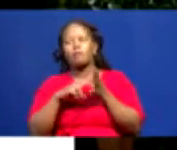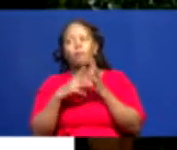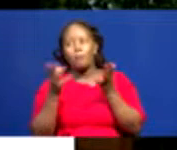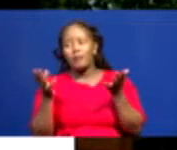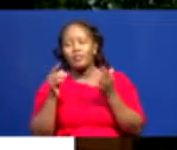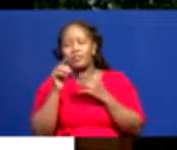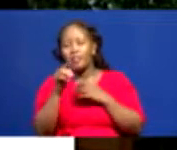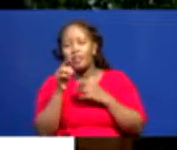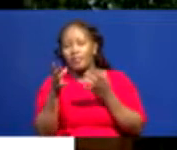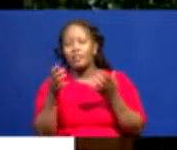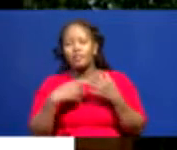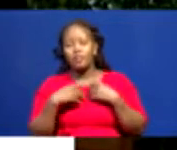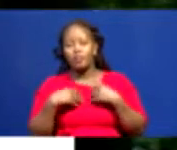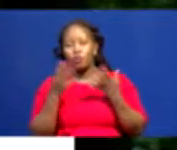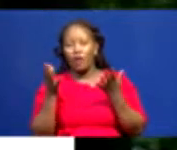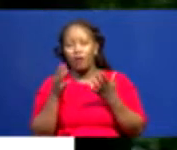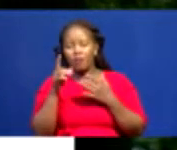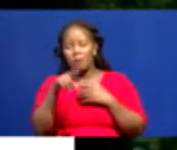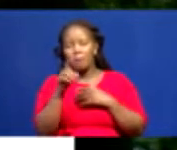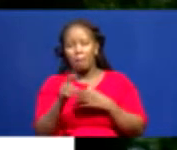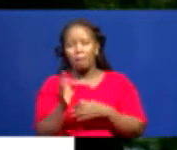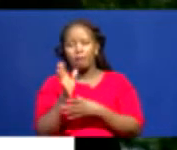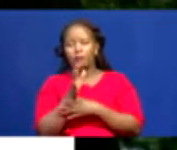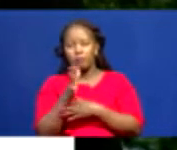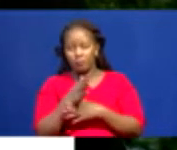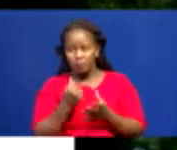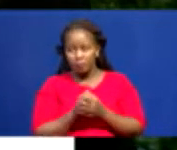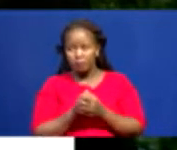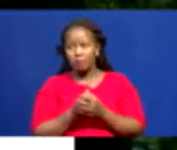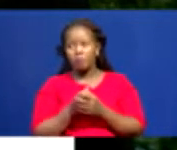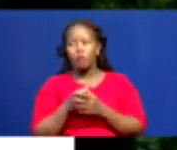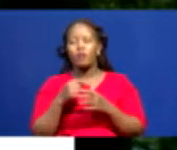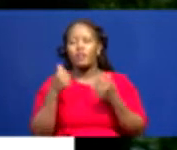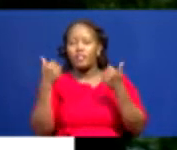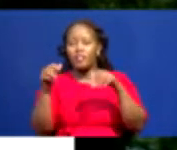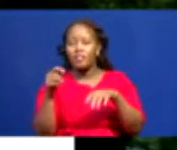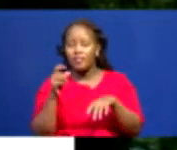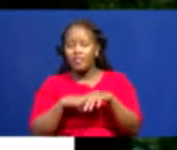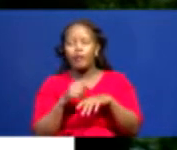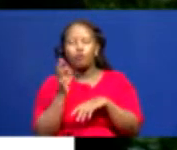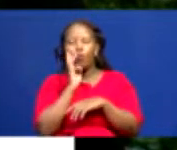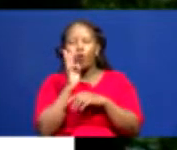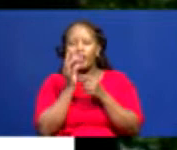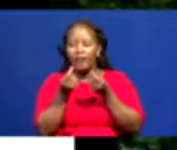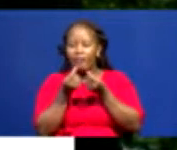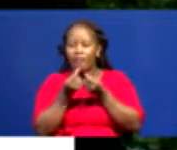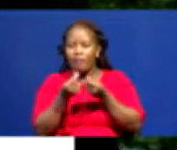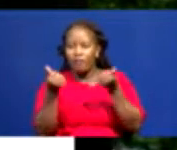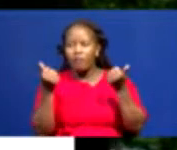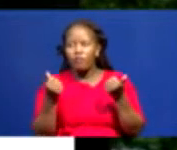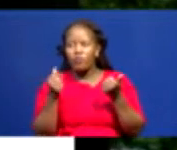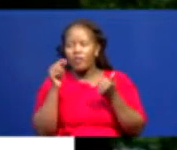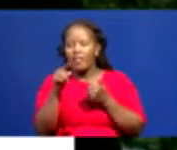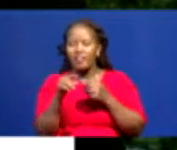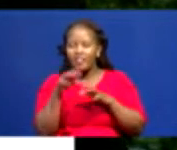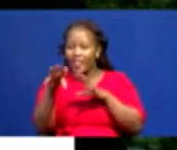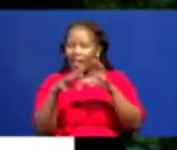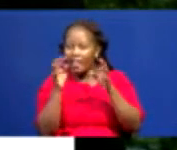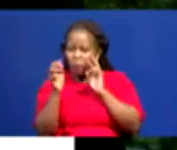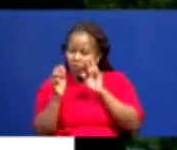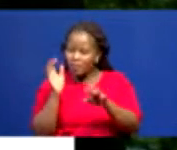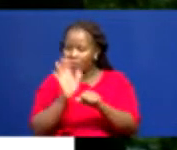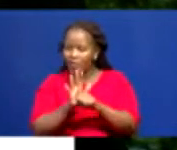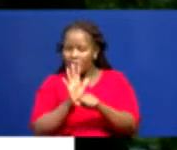swimming, fishing lions wako Lamu. Wakati ukienda wa low tide, wakati maji iko chini, hizo hao nyama ndo wanaonekana.